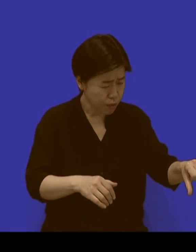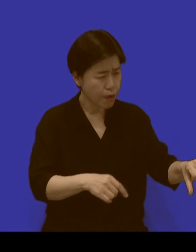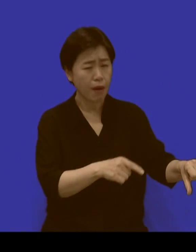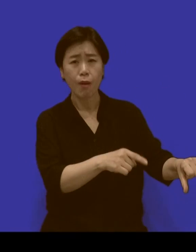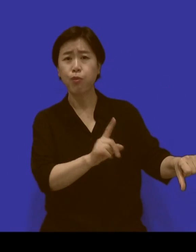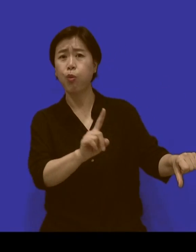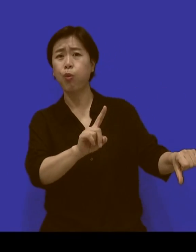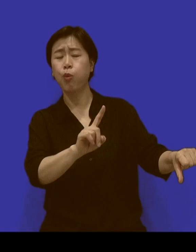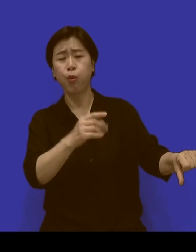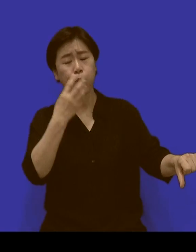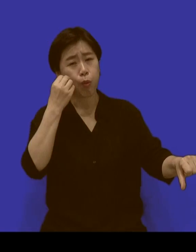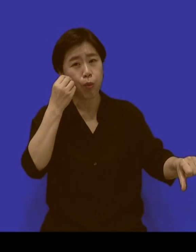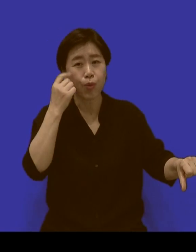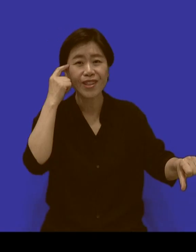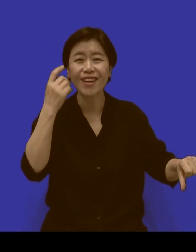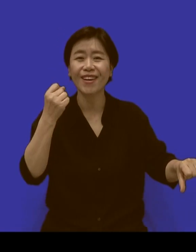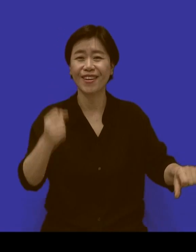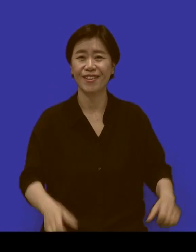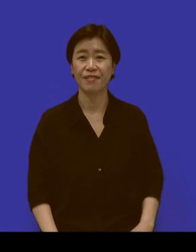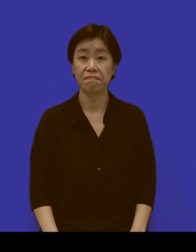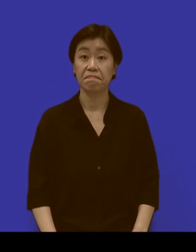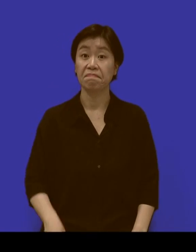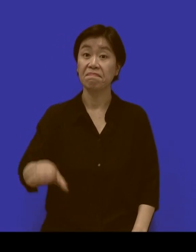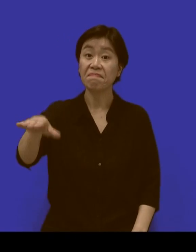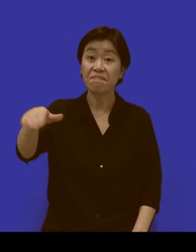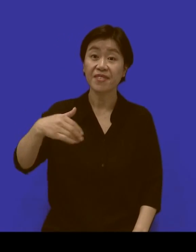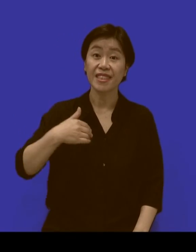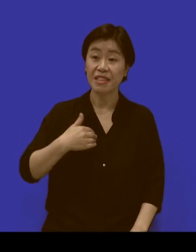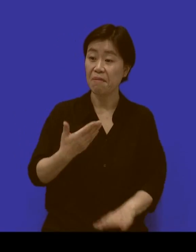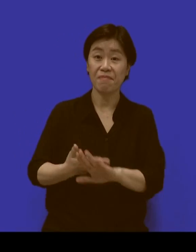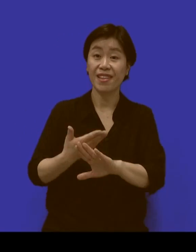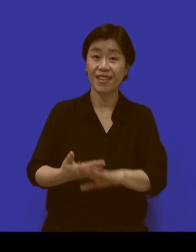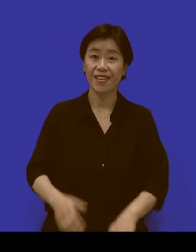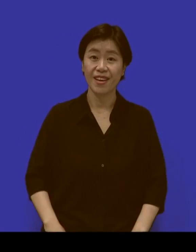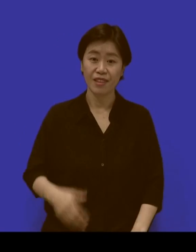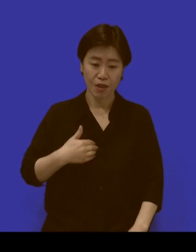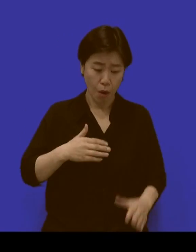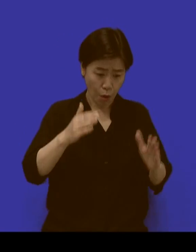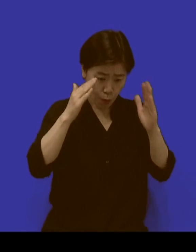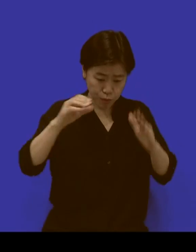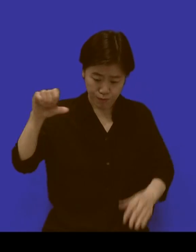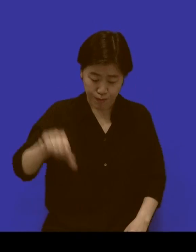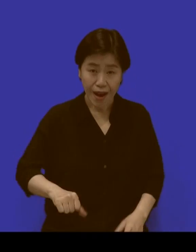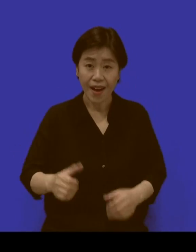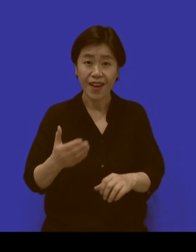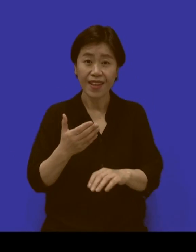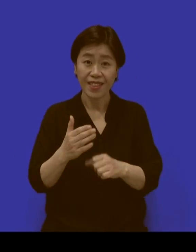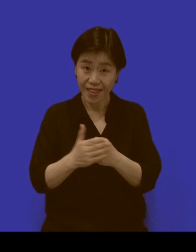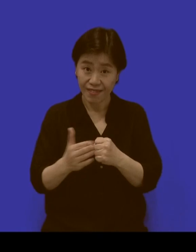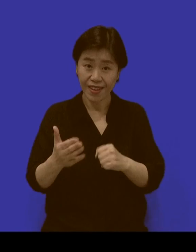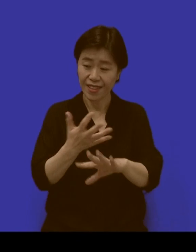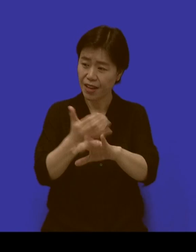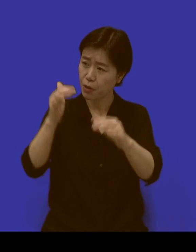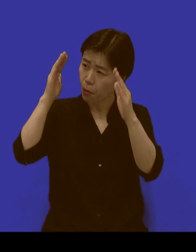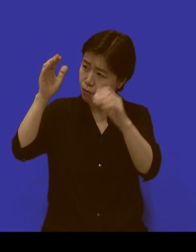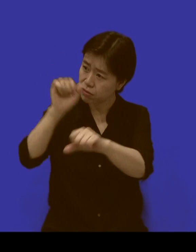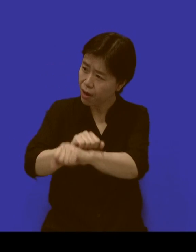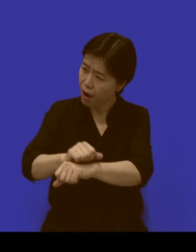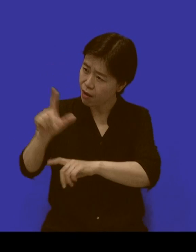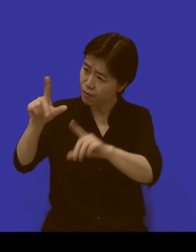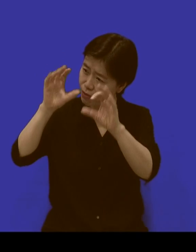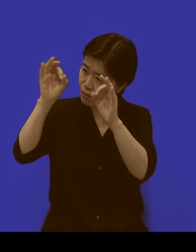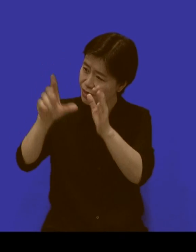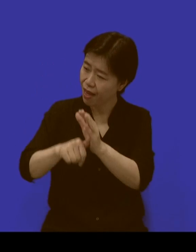친해질 수 때문에. 없는 사람. 저는요 공부 잘하는 애들이 이해가 안 됐어요. 어떻게 이해가 친해져요. 이걸 외우지? 전 이해가 안 됐어요.